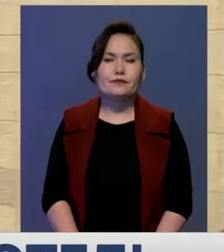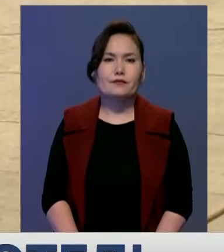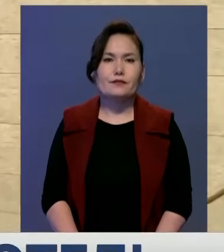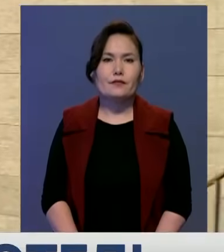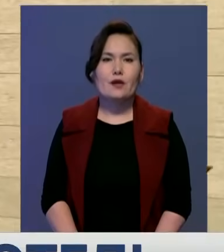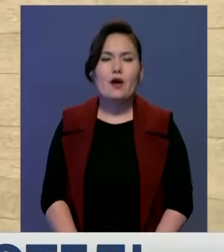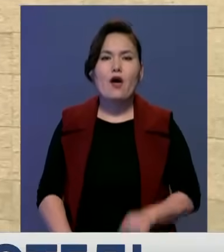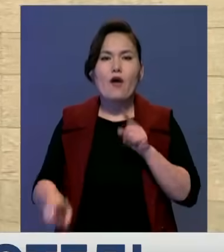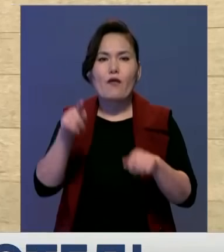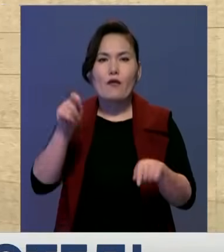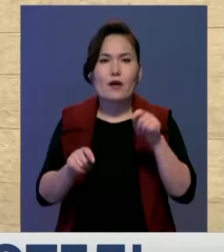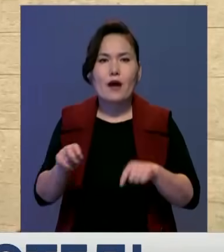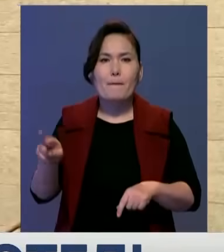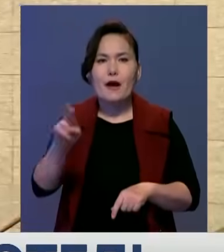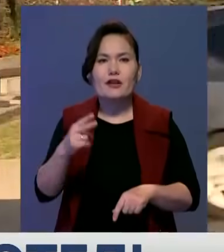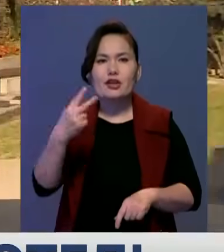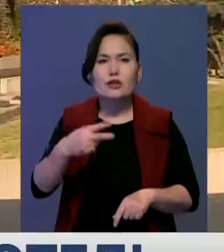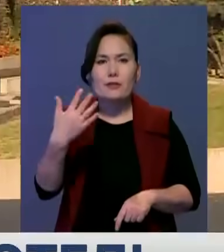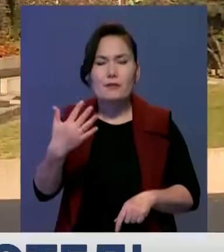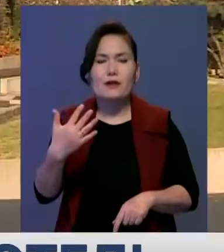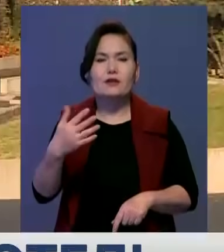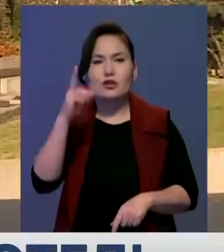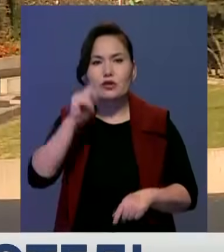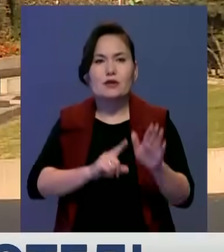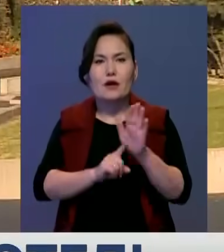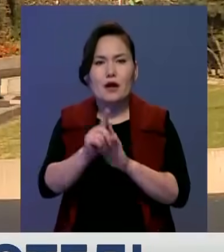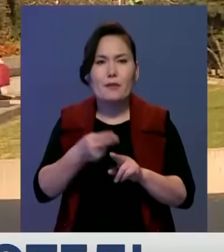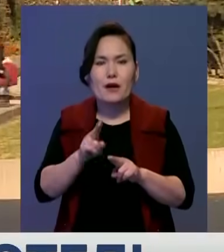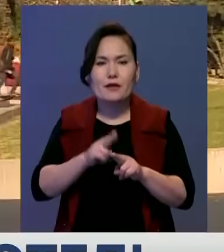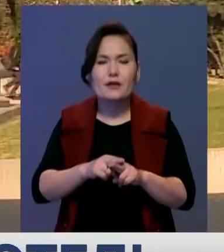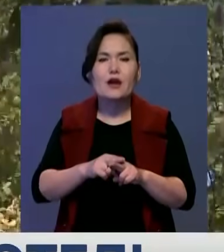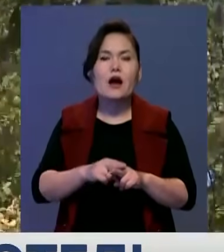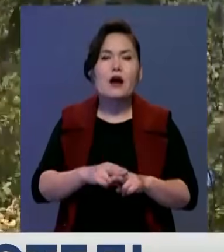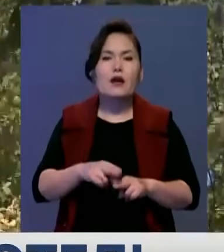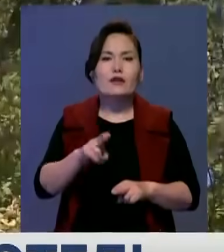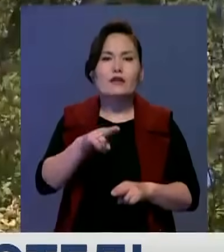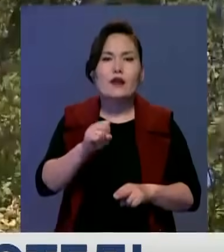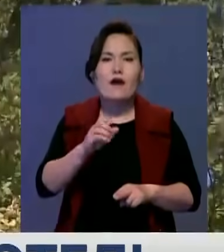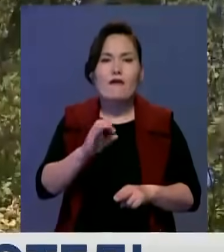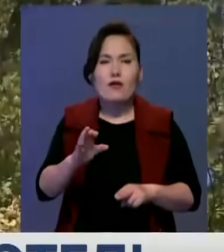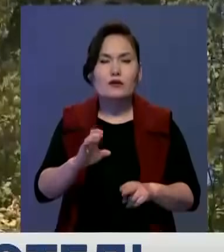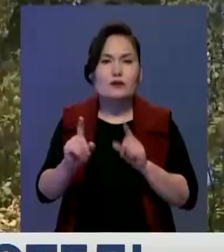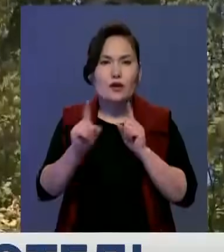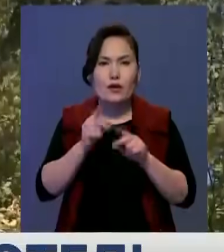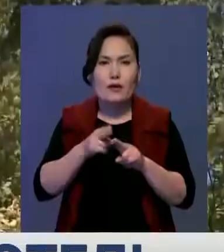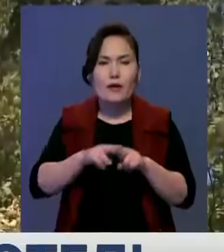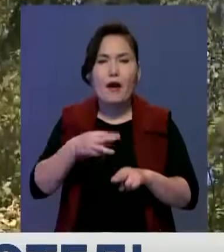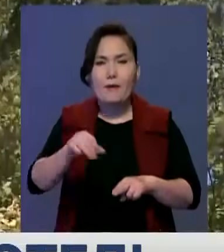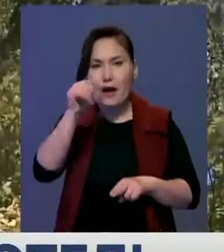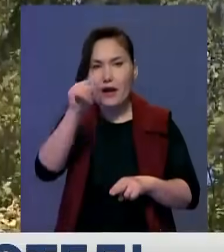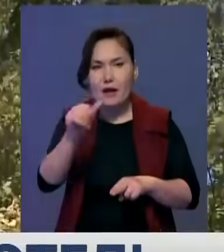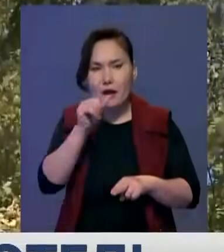Аталған шара осы айдың 25 мен 26 күндері өтеді, ал жаңа Клаус Шваб тілге тиек еткен кәдімгі кездесу мамыр айының